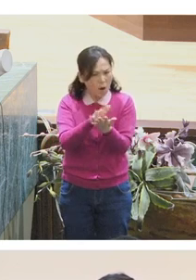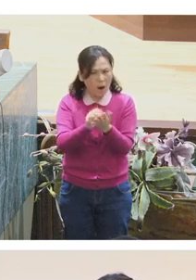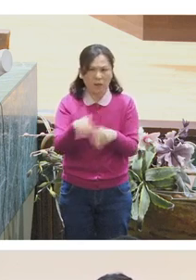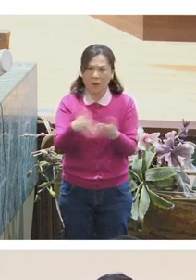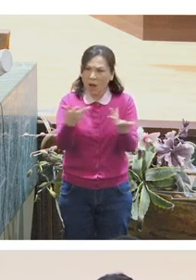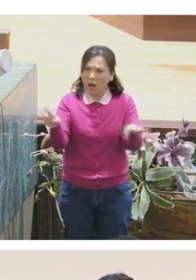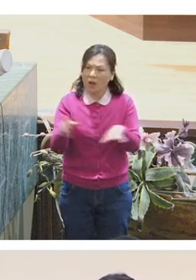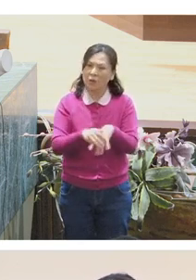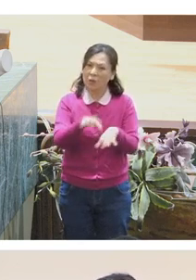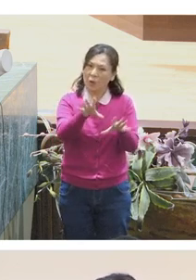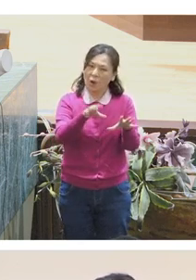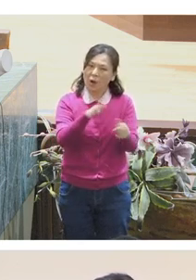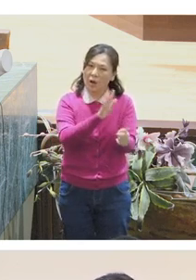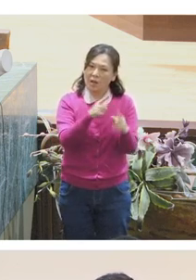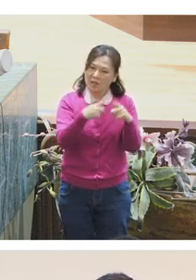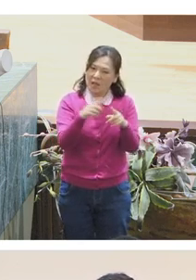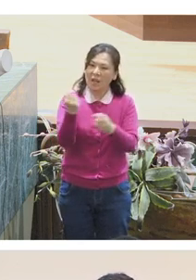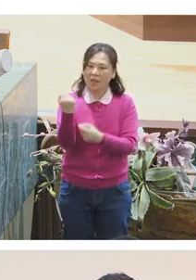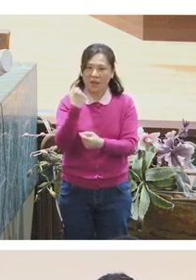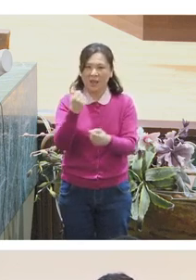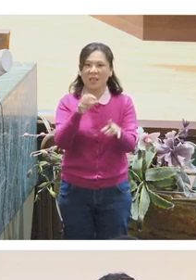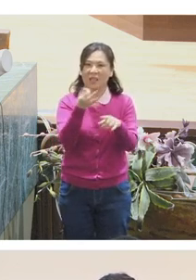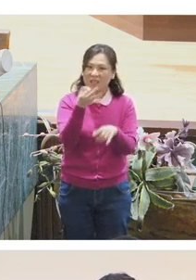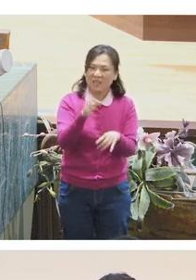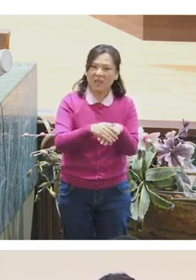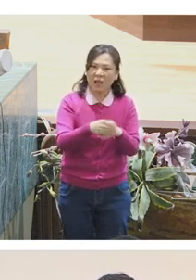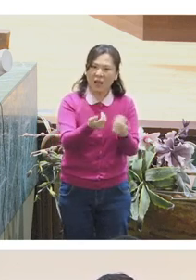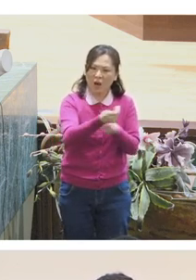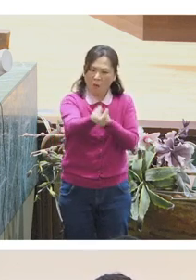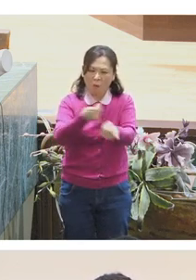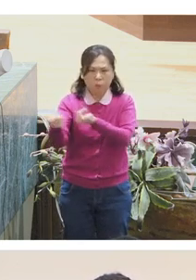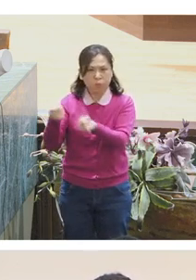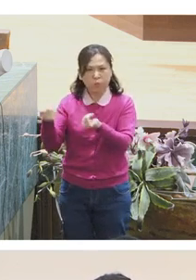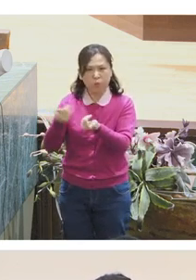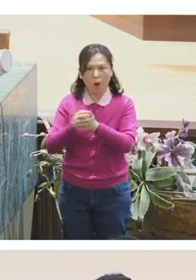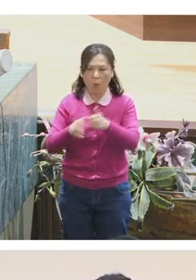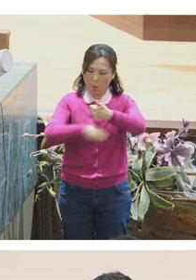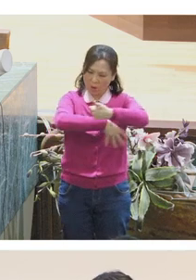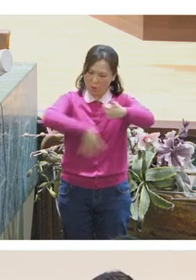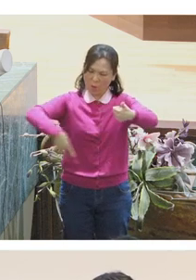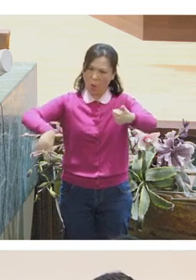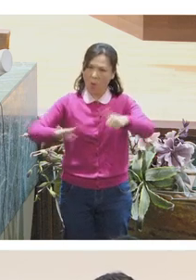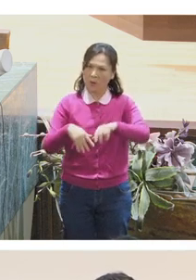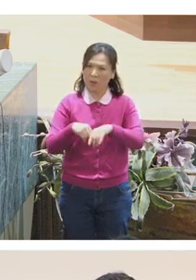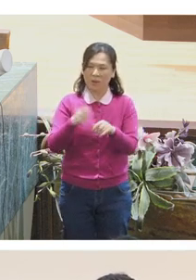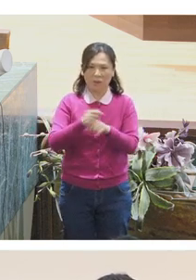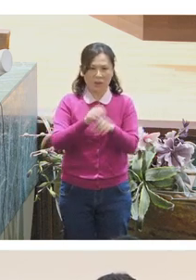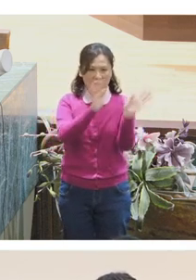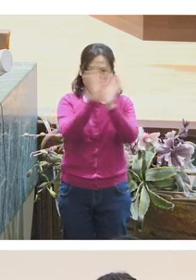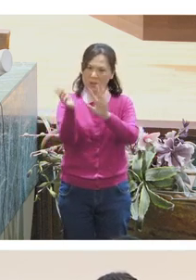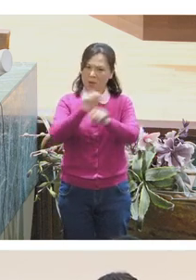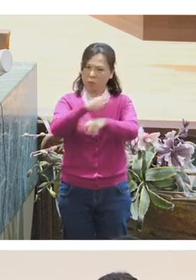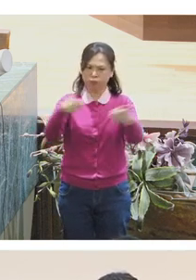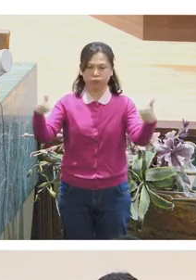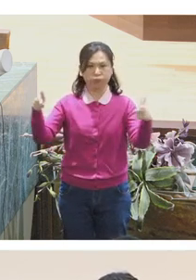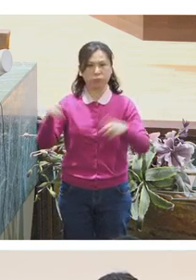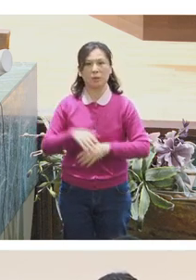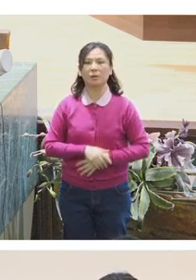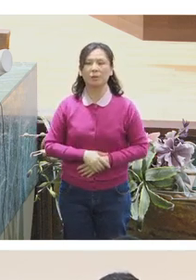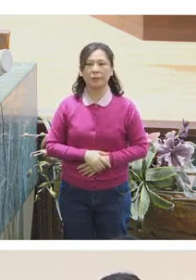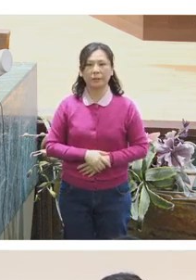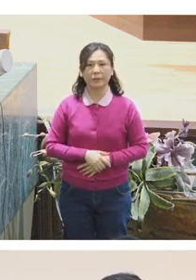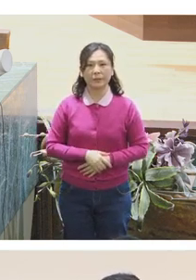分配或者是组织的规范或者是组织的形式有很多种不同的 太阳。好，那这